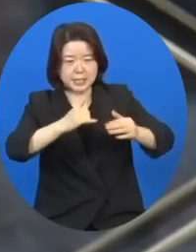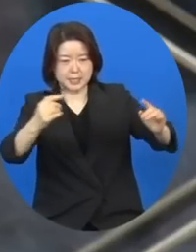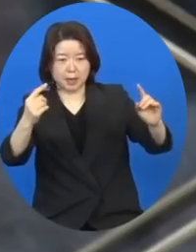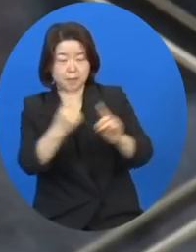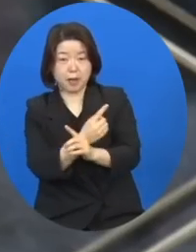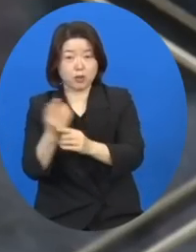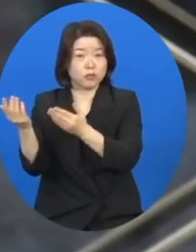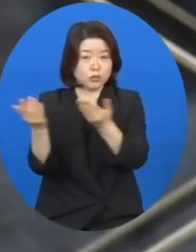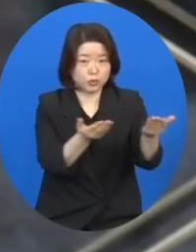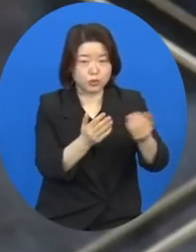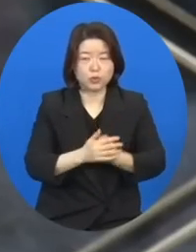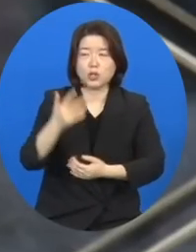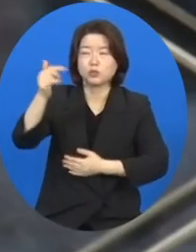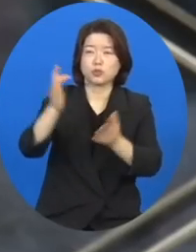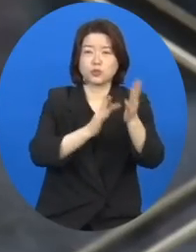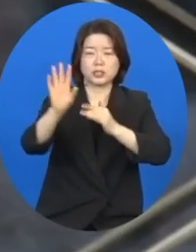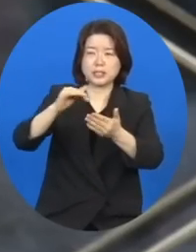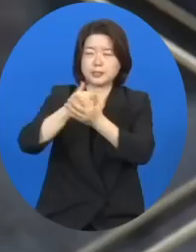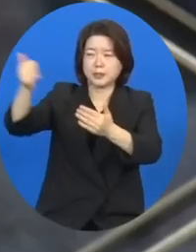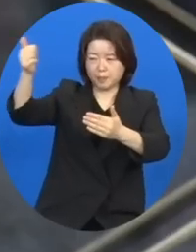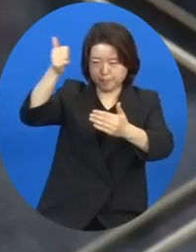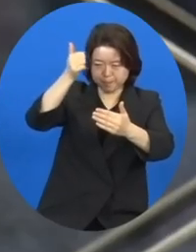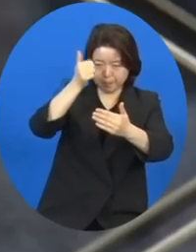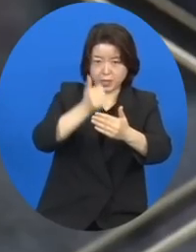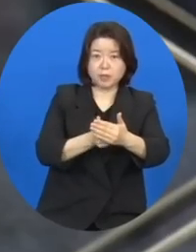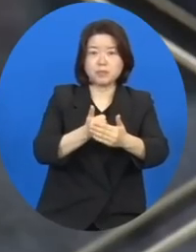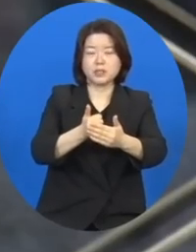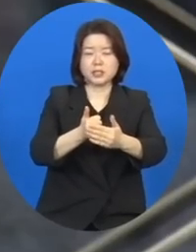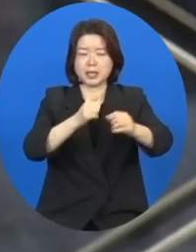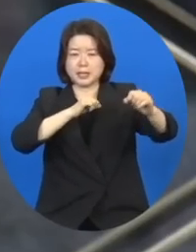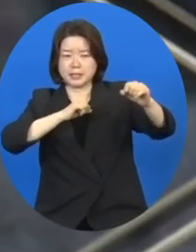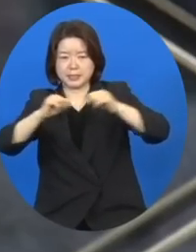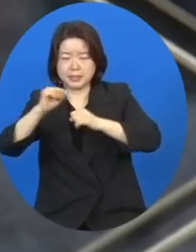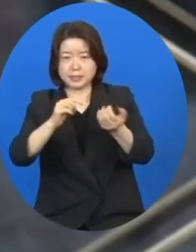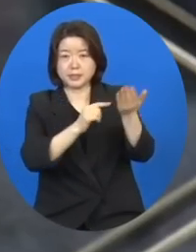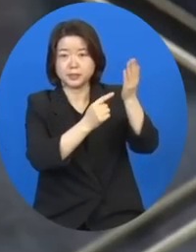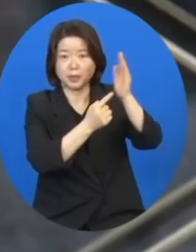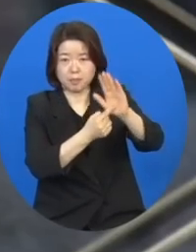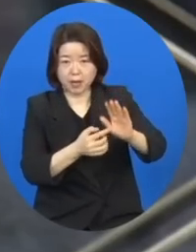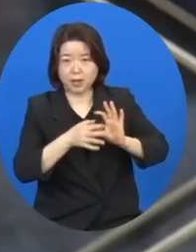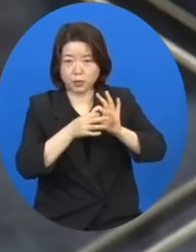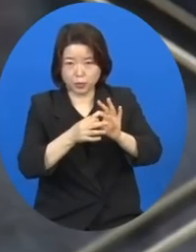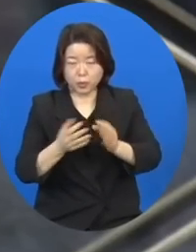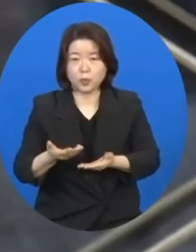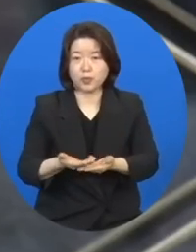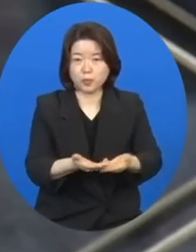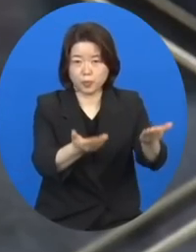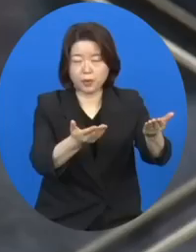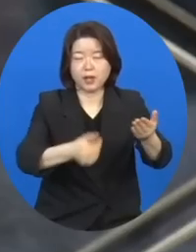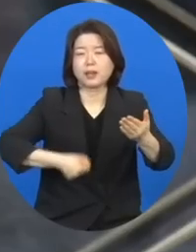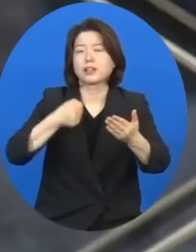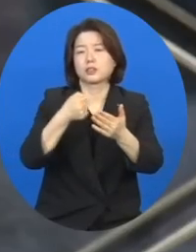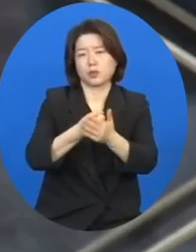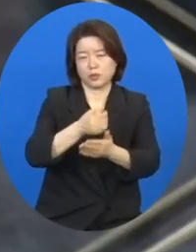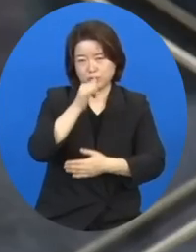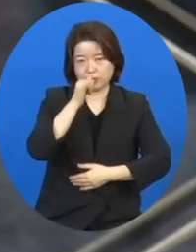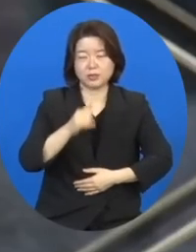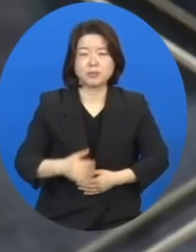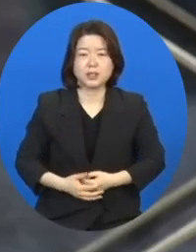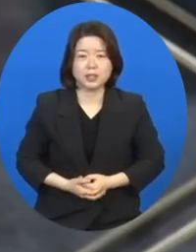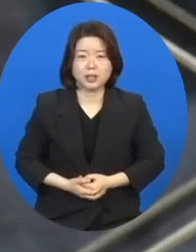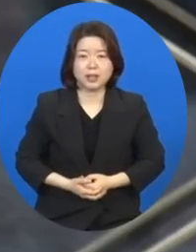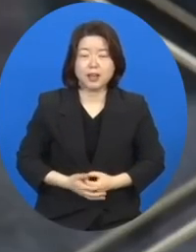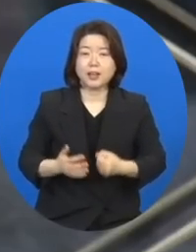변화시키시고 주 예수 그리스도의 임재를 역사하도록, 통하도록 그렇게 작정하셨다는 것입니다.